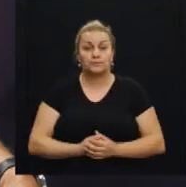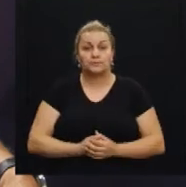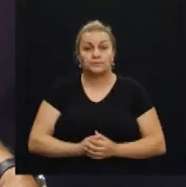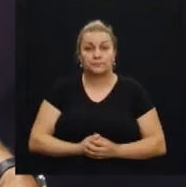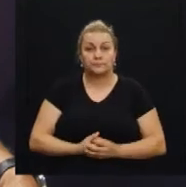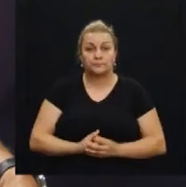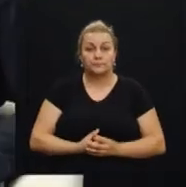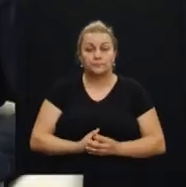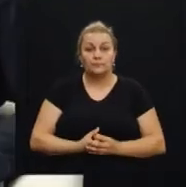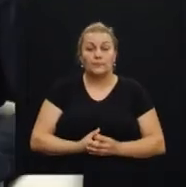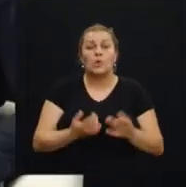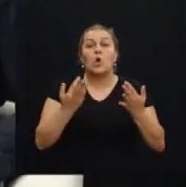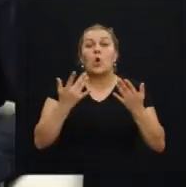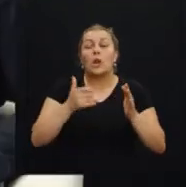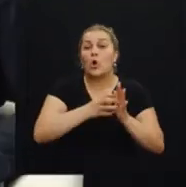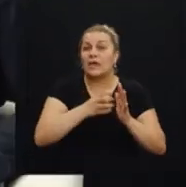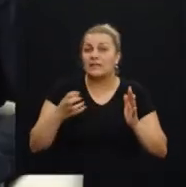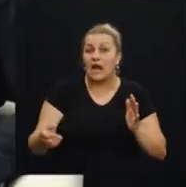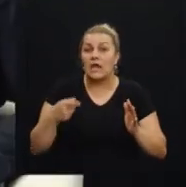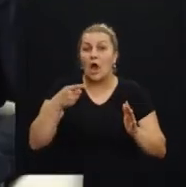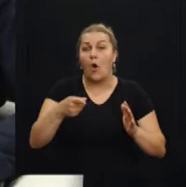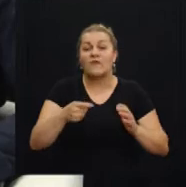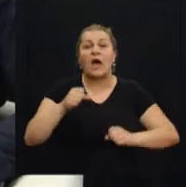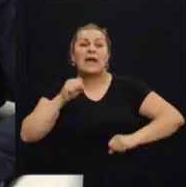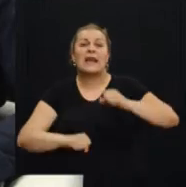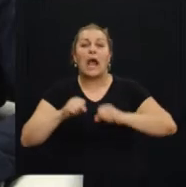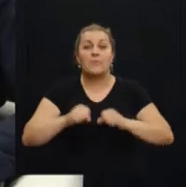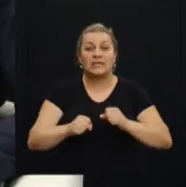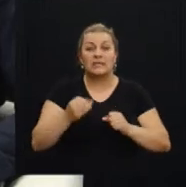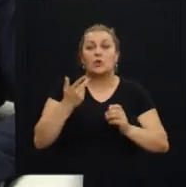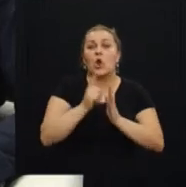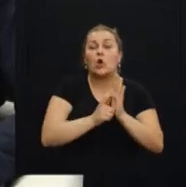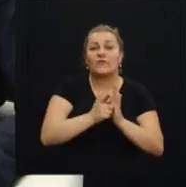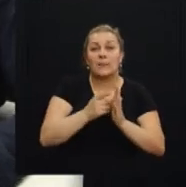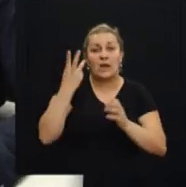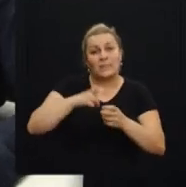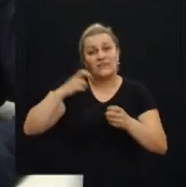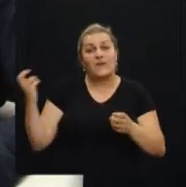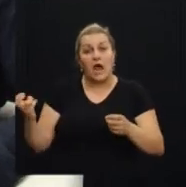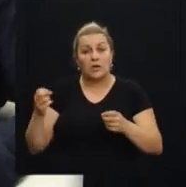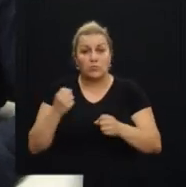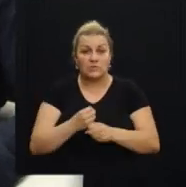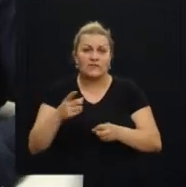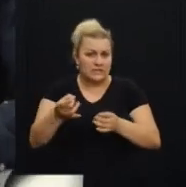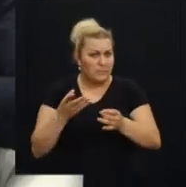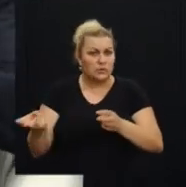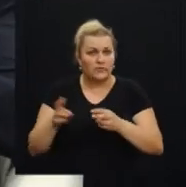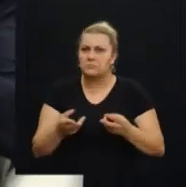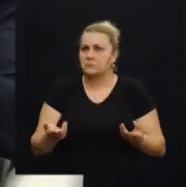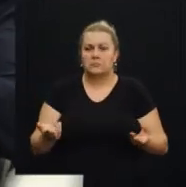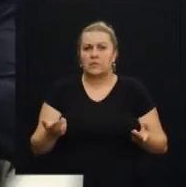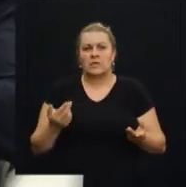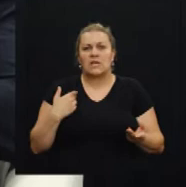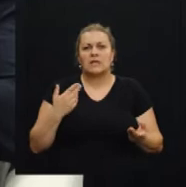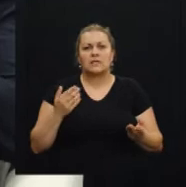Da, koliko je trajao ta rehabilitacija, koliko ste vremena bili van postrojbe, ali ubrzo ste se koliko pa ja sam se vratio